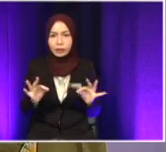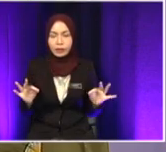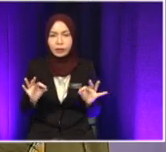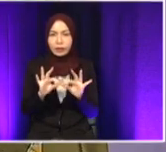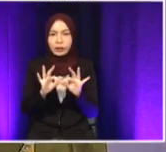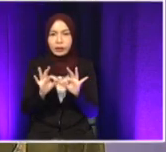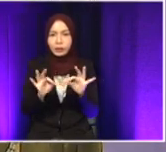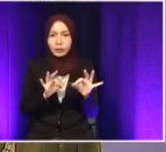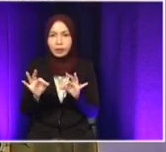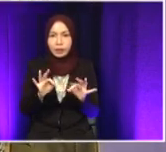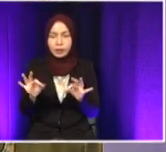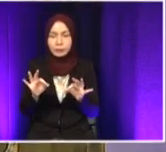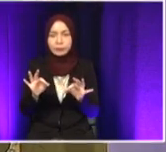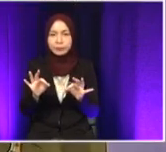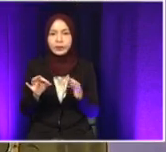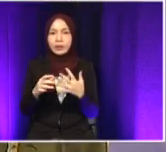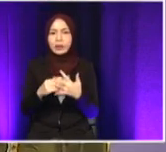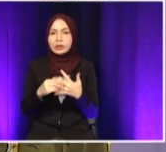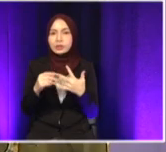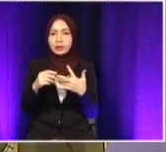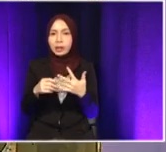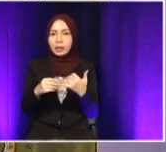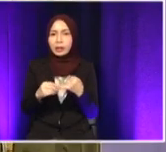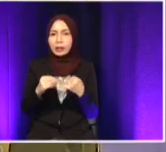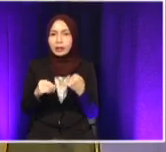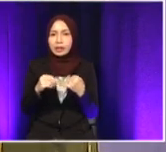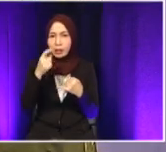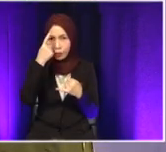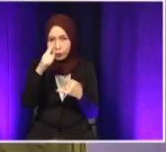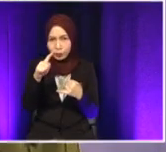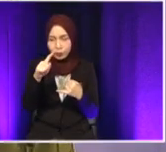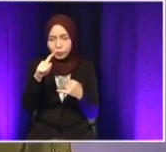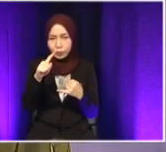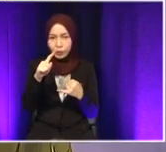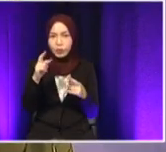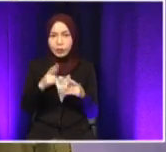ke simpul kesimpulan kita tengok jawaban dia